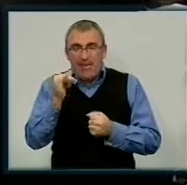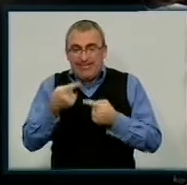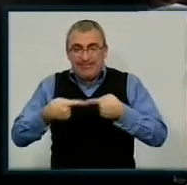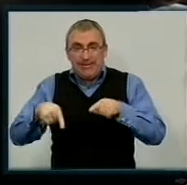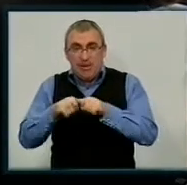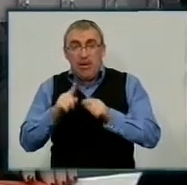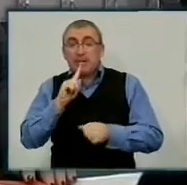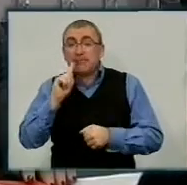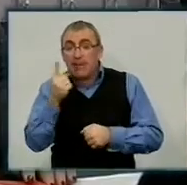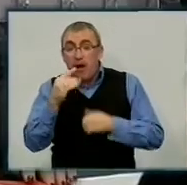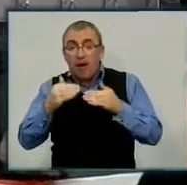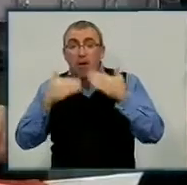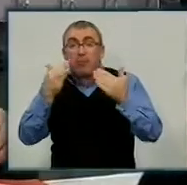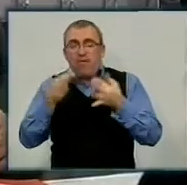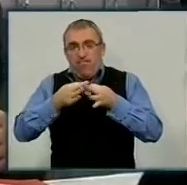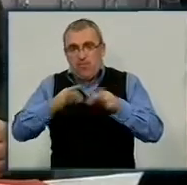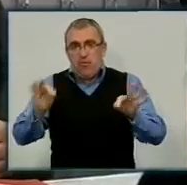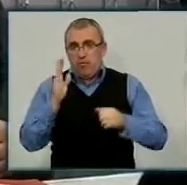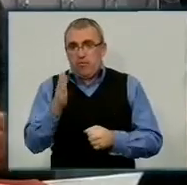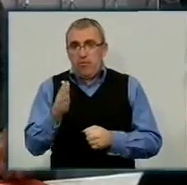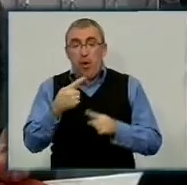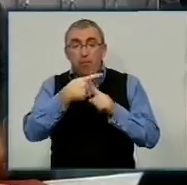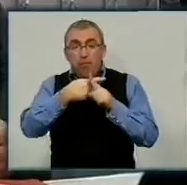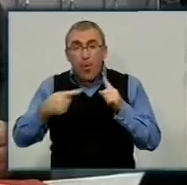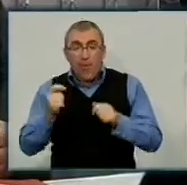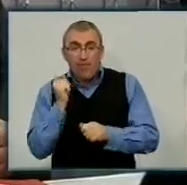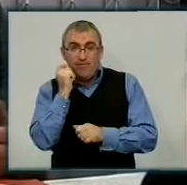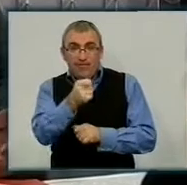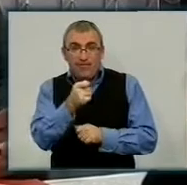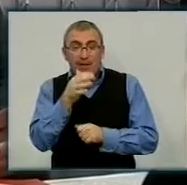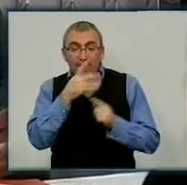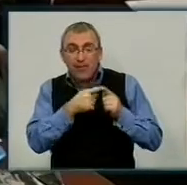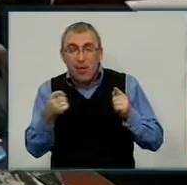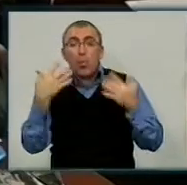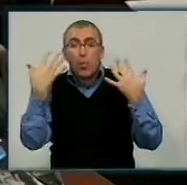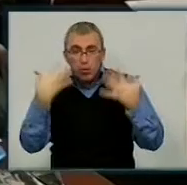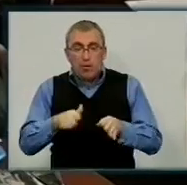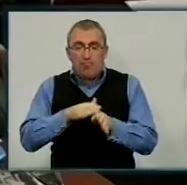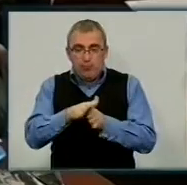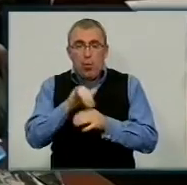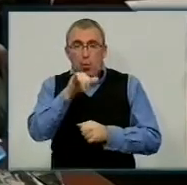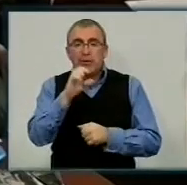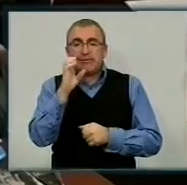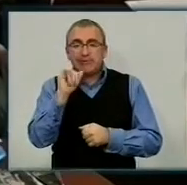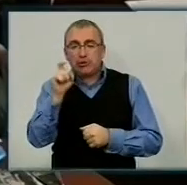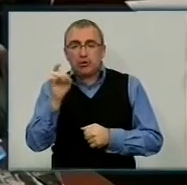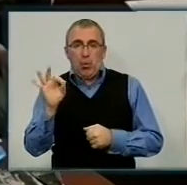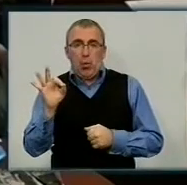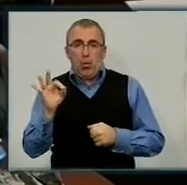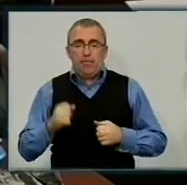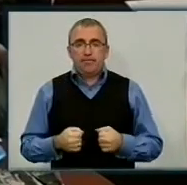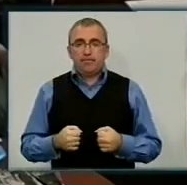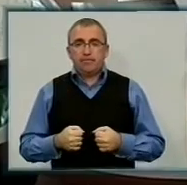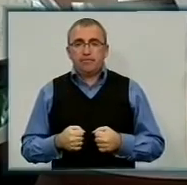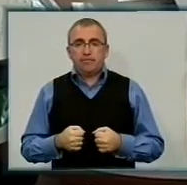вже за рік Вбивця Ігоря вийде на свободу половину призначеного терміну він вже провів у СІЗО Віра Шестакова Анастасія